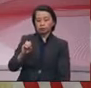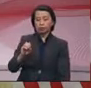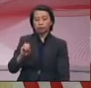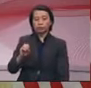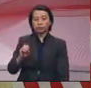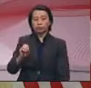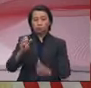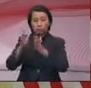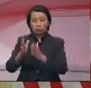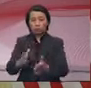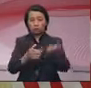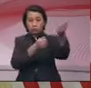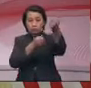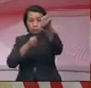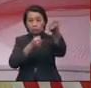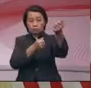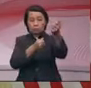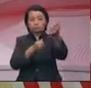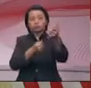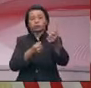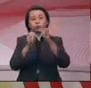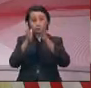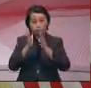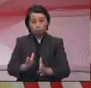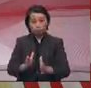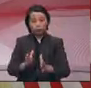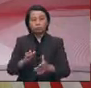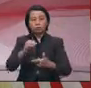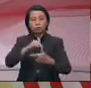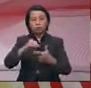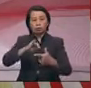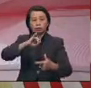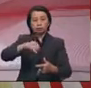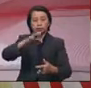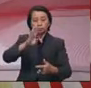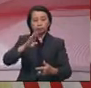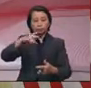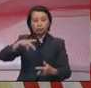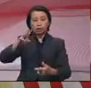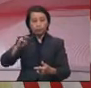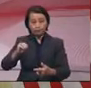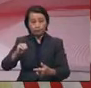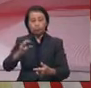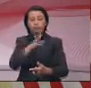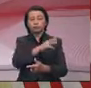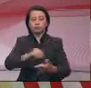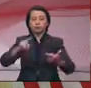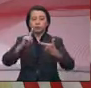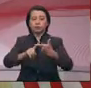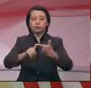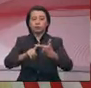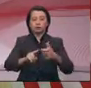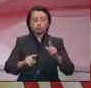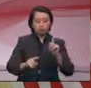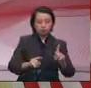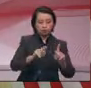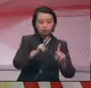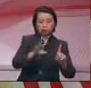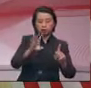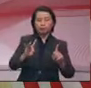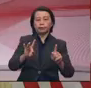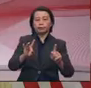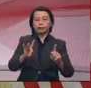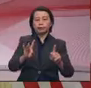anggota Jabatan Bomber dan Penyelamat Malaysia ataupun JBPM serta